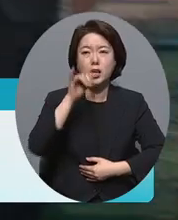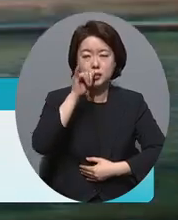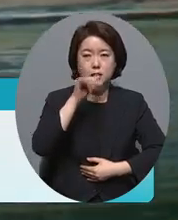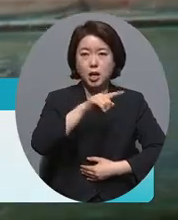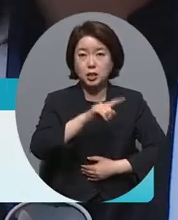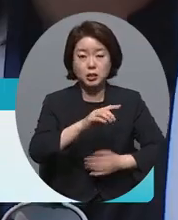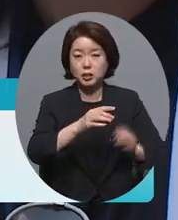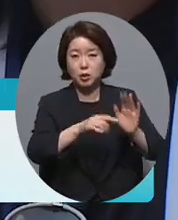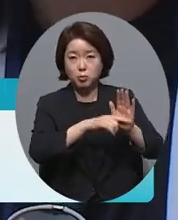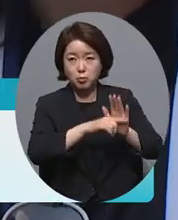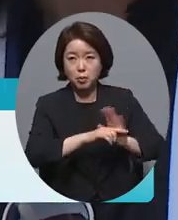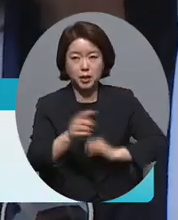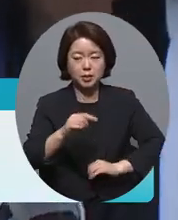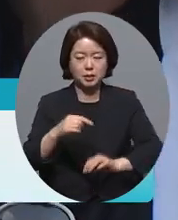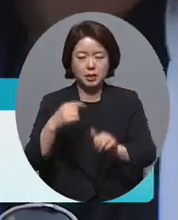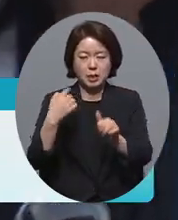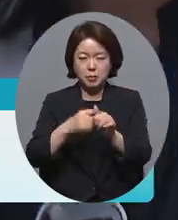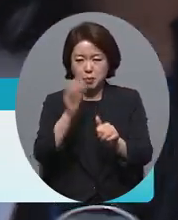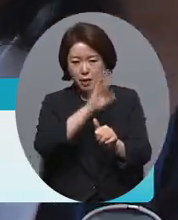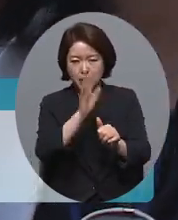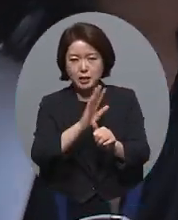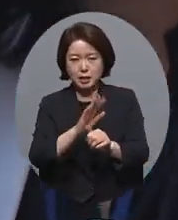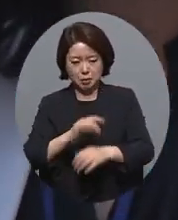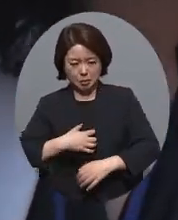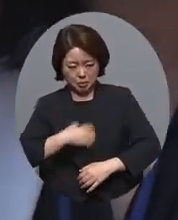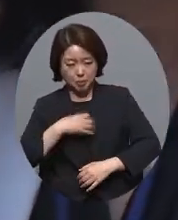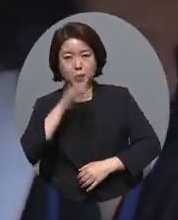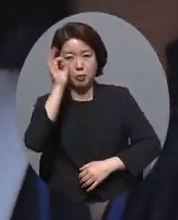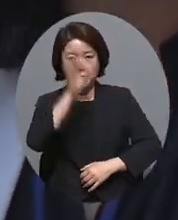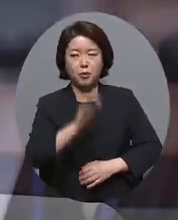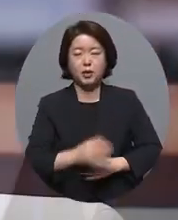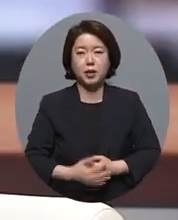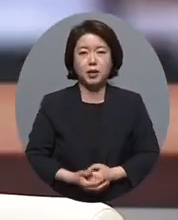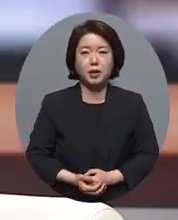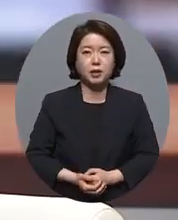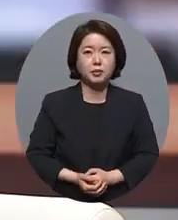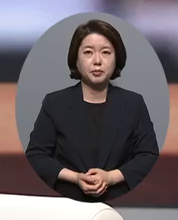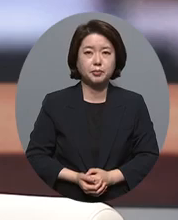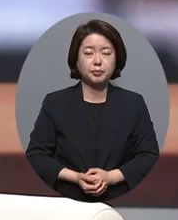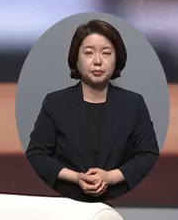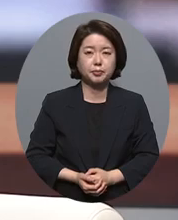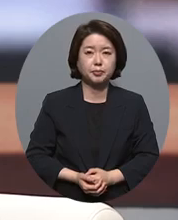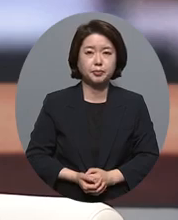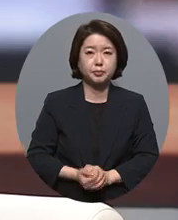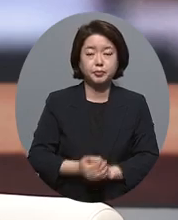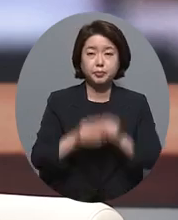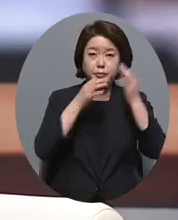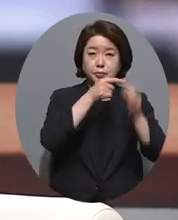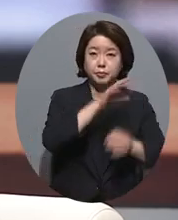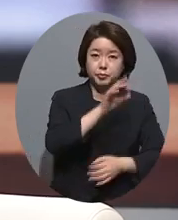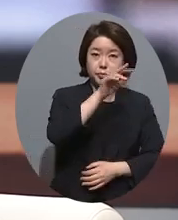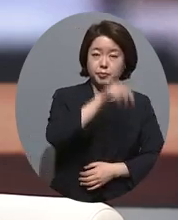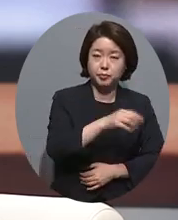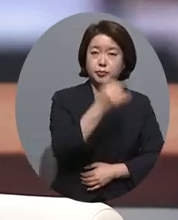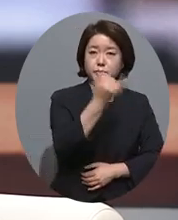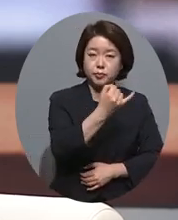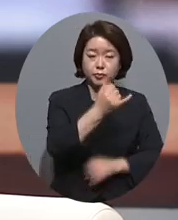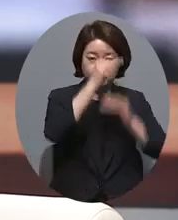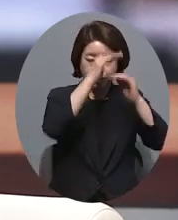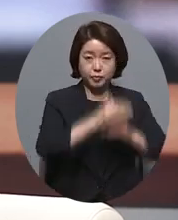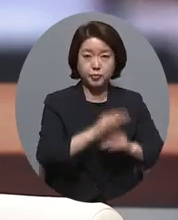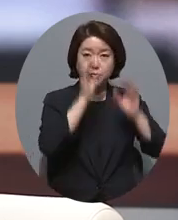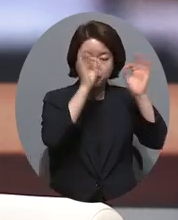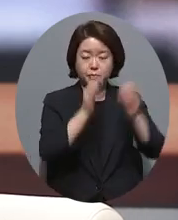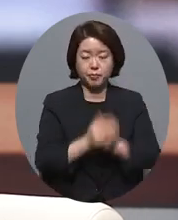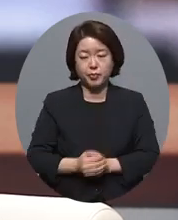부정하는 것은 비판을 넘어 혐오로 보입니다 자 김정순 여사와 관련된 얘기를 좀 살펴봤습니다 그리고